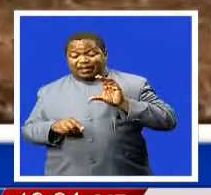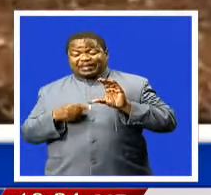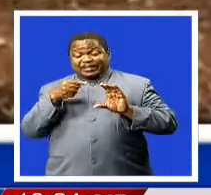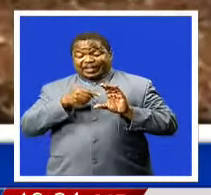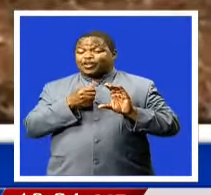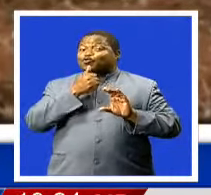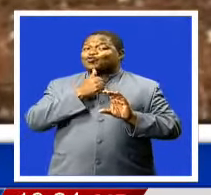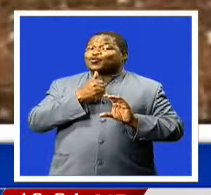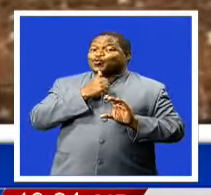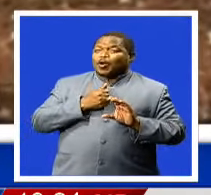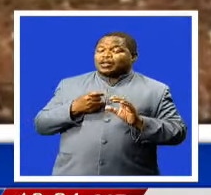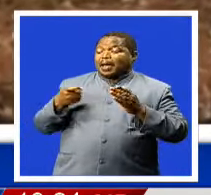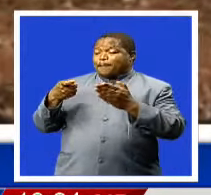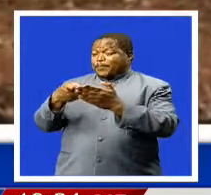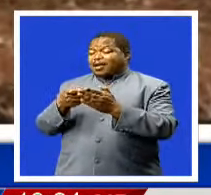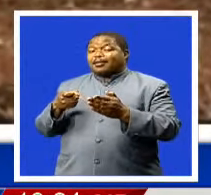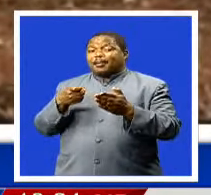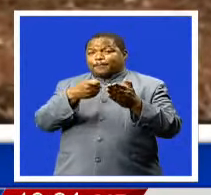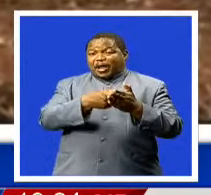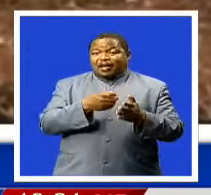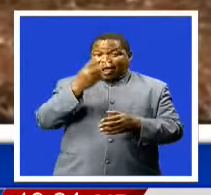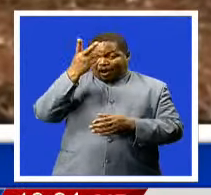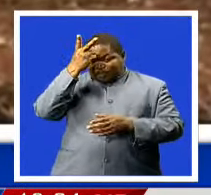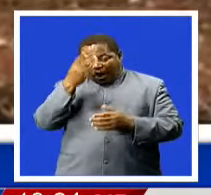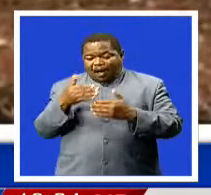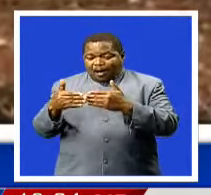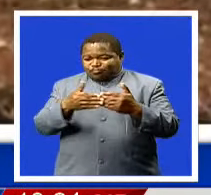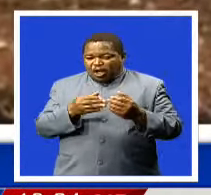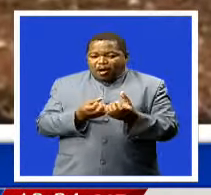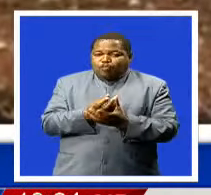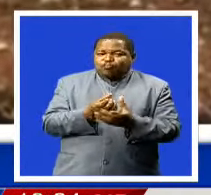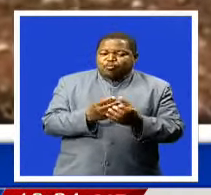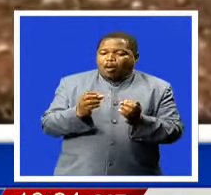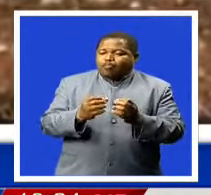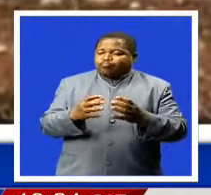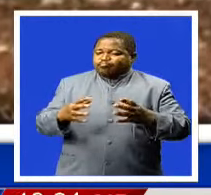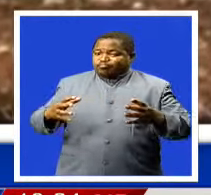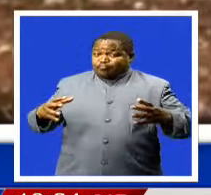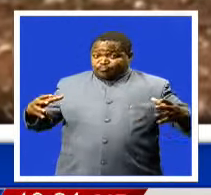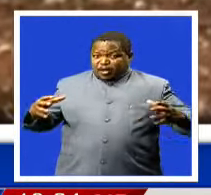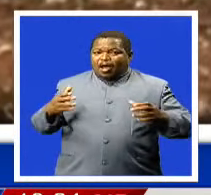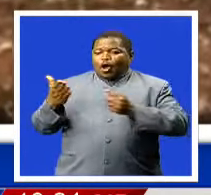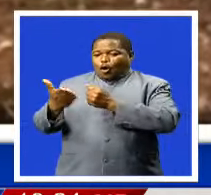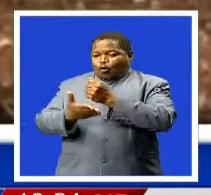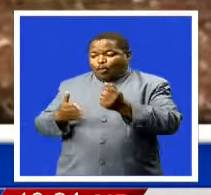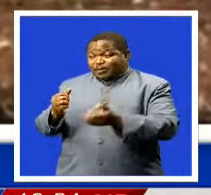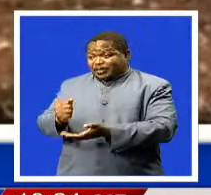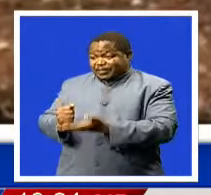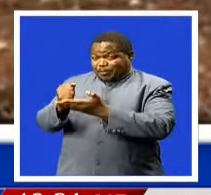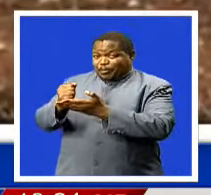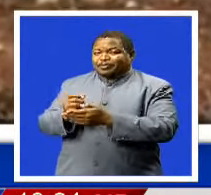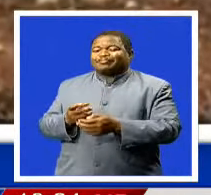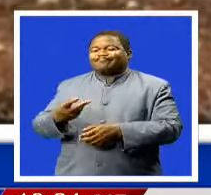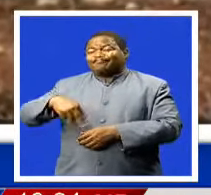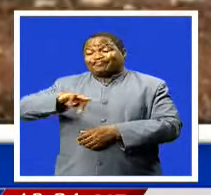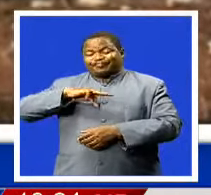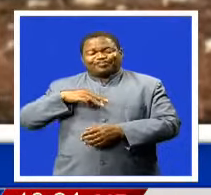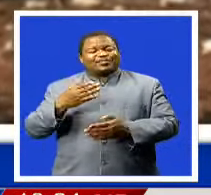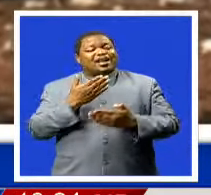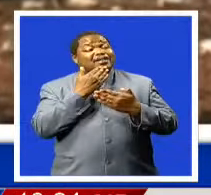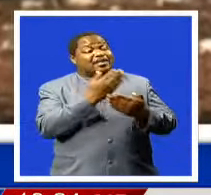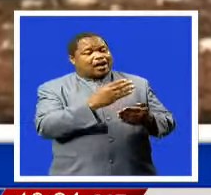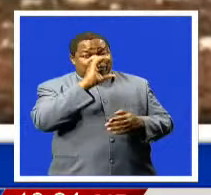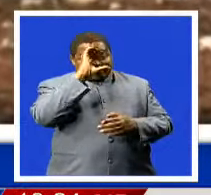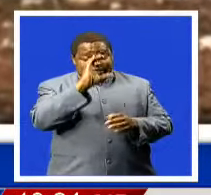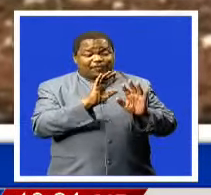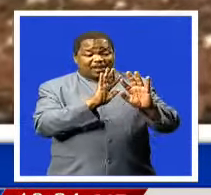Le ndlela lesihlunga ngayo sibaphalali siyabonga ukuthi siye sibambisane kakhulu nendlunkulu ngoba inhlangano yethu ibuke yona imimango